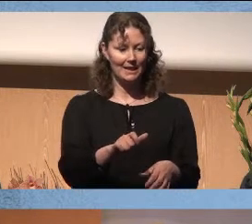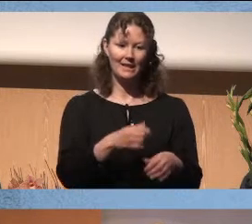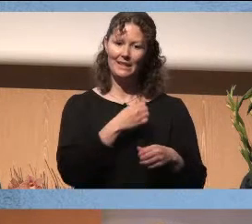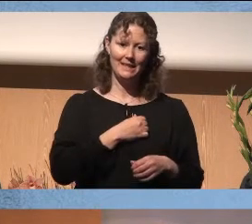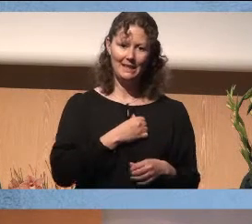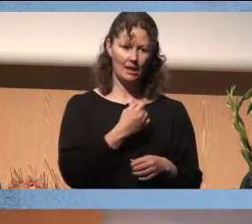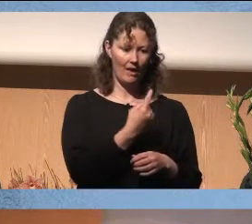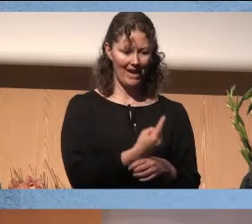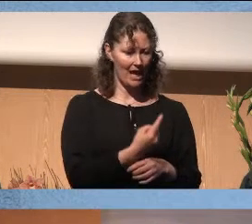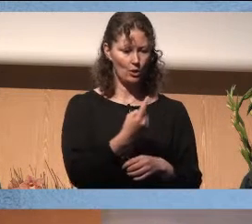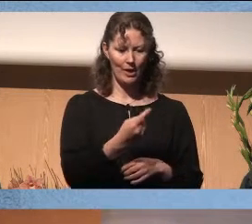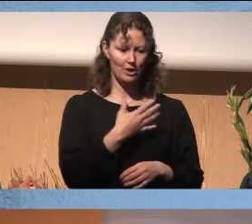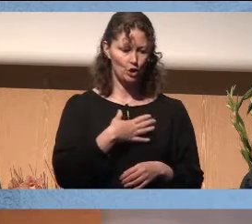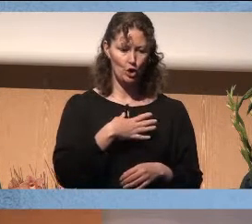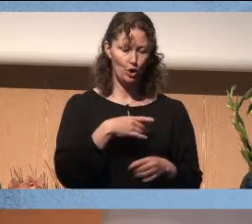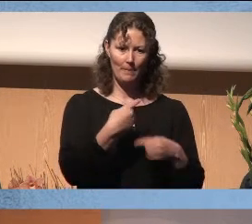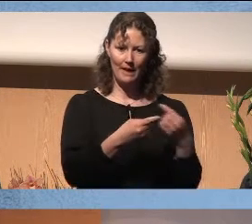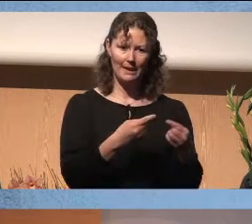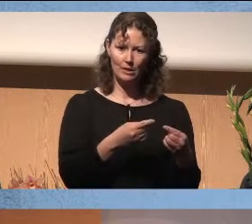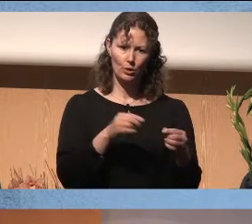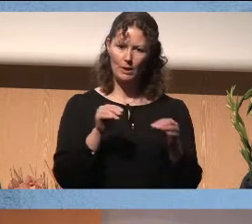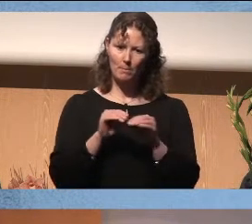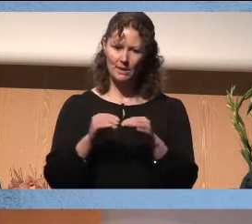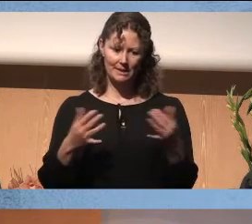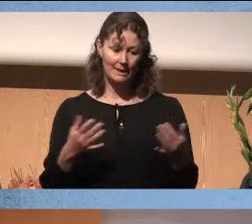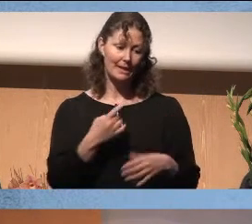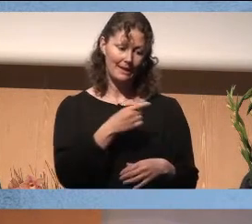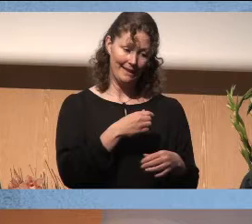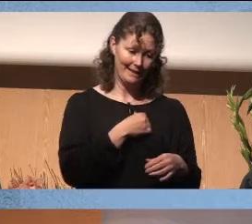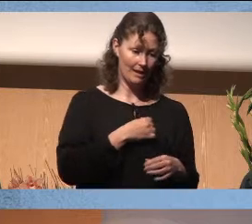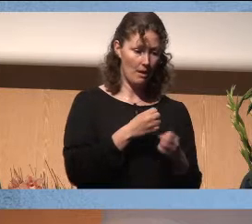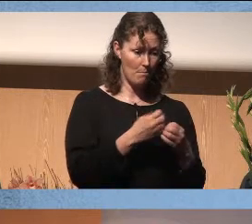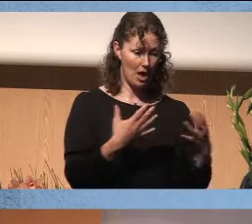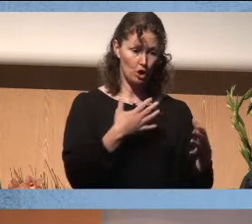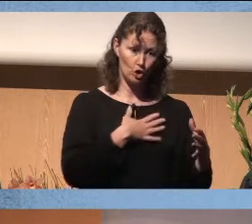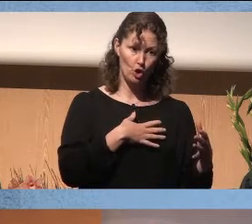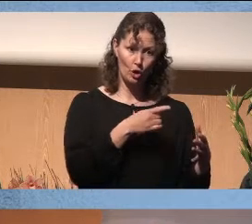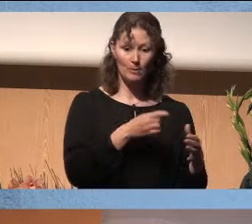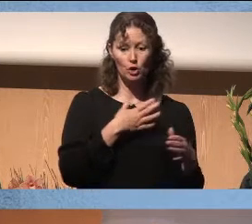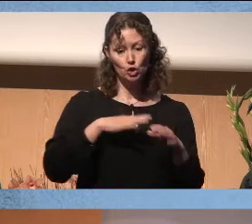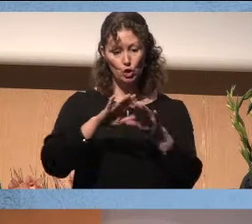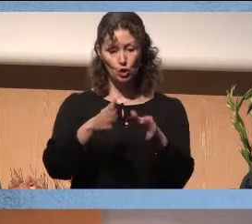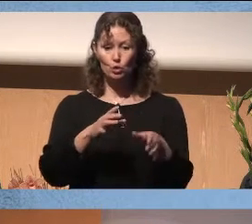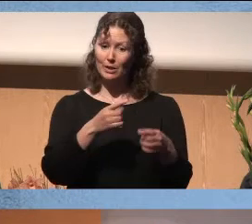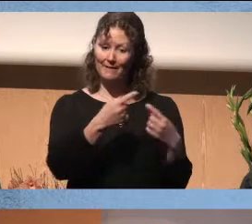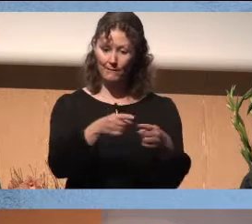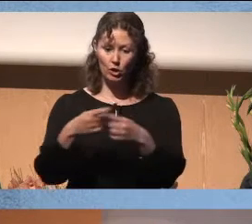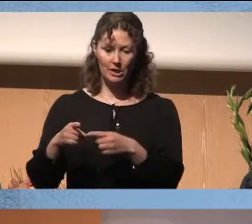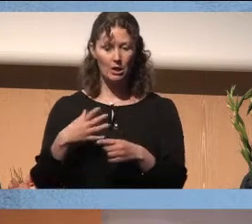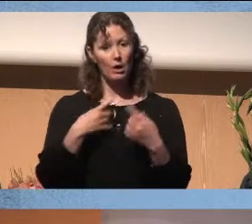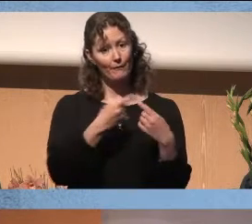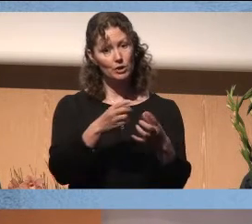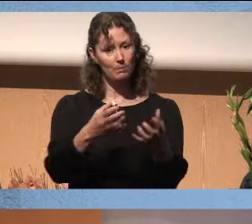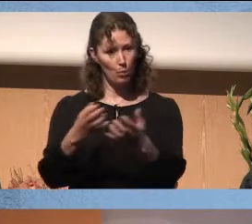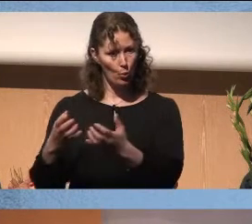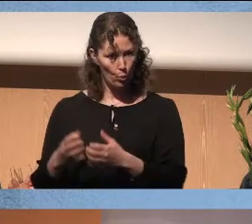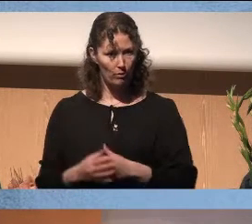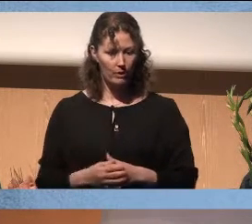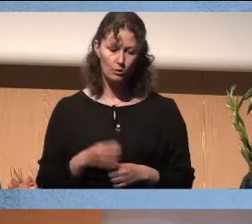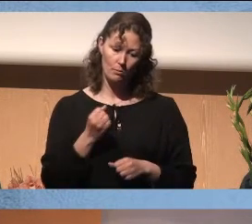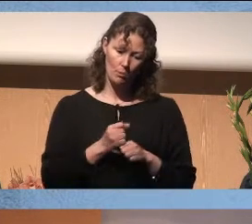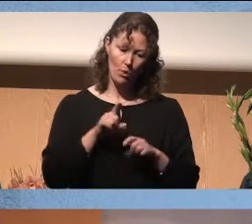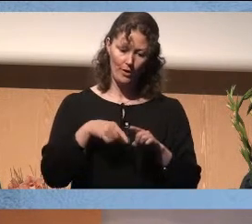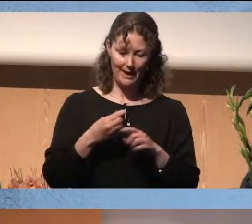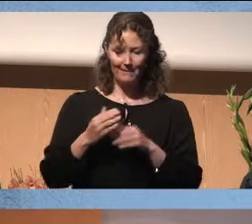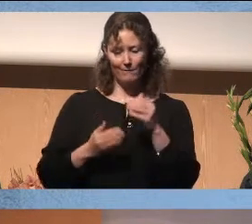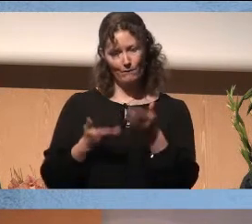lenger, så spesialitetene passer ikke. De lider av mange sykdommer. Sykehusene er forskjellige og har forskjellige behov, og vi må